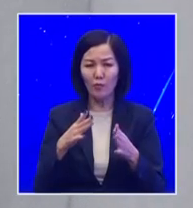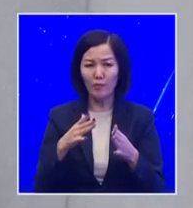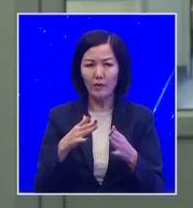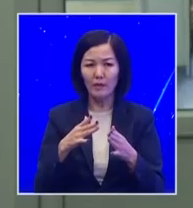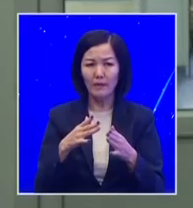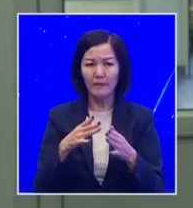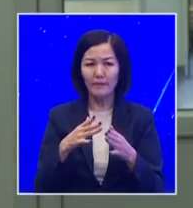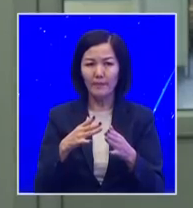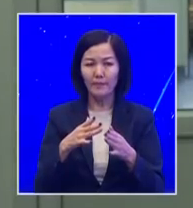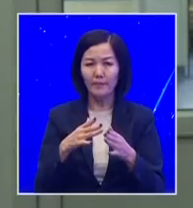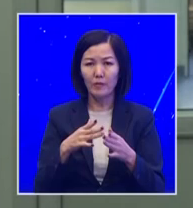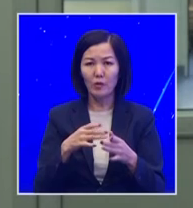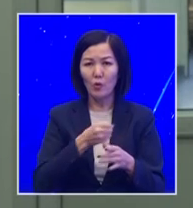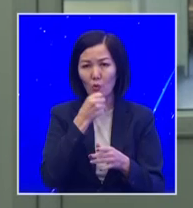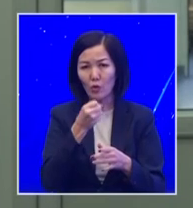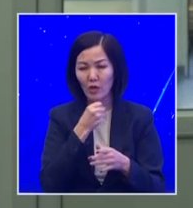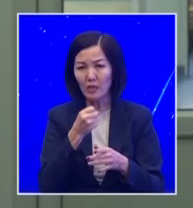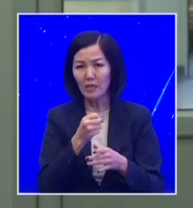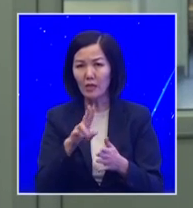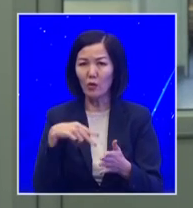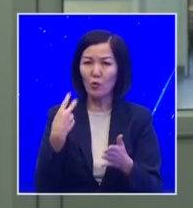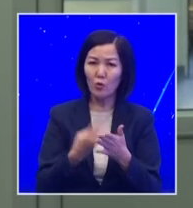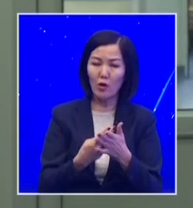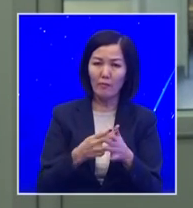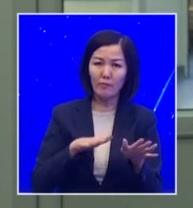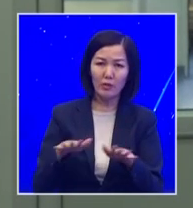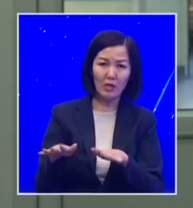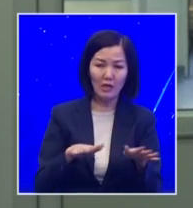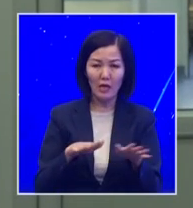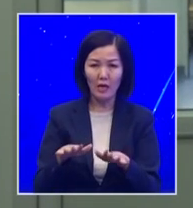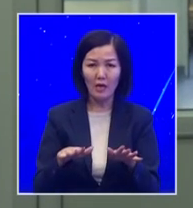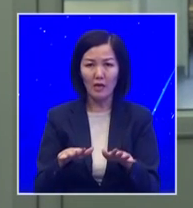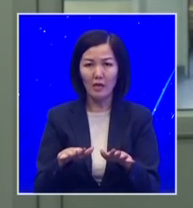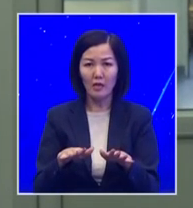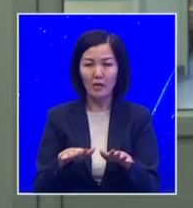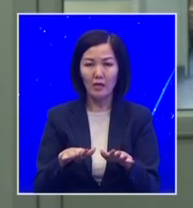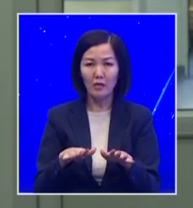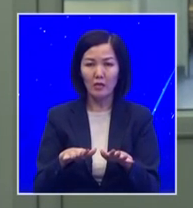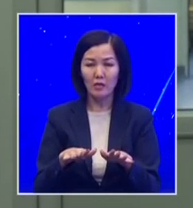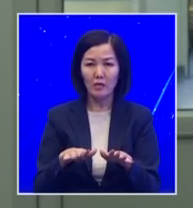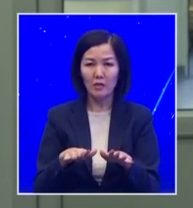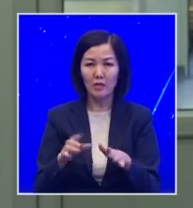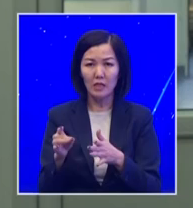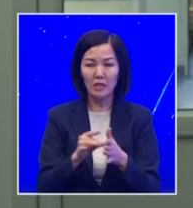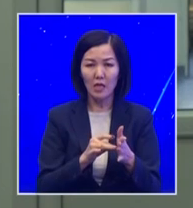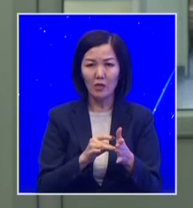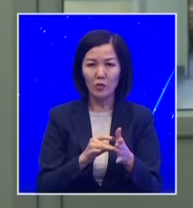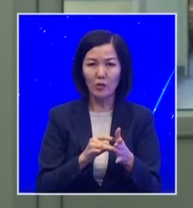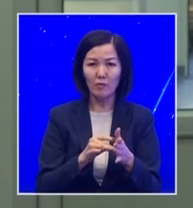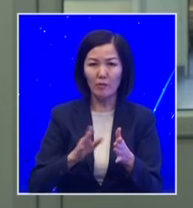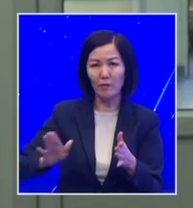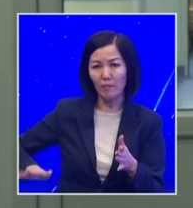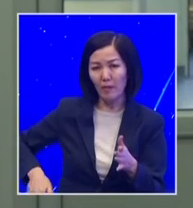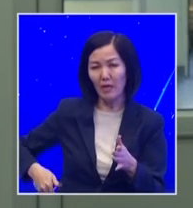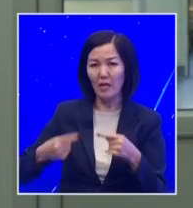жағдай жаңағы үлкен кісілердегі жарақаттар, жол тағдырына байланысты жаңағы перелом лучев типичный месте дейміз, перелом шейки бедра дейміз, сол